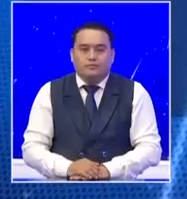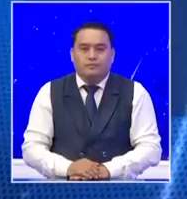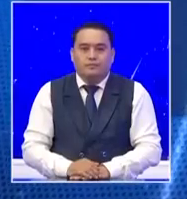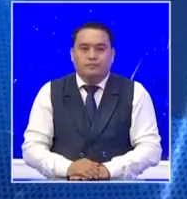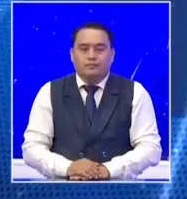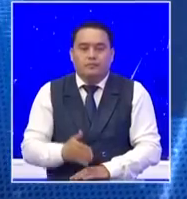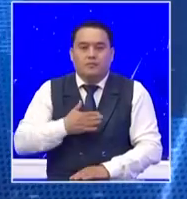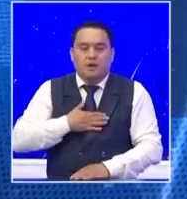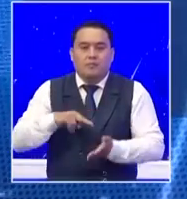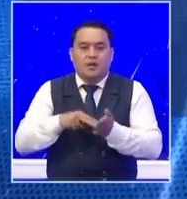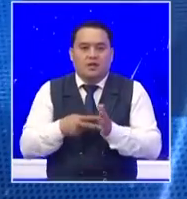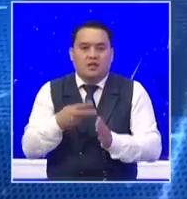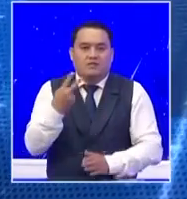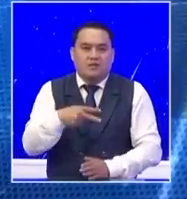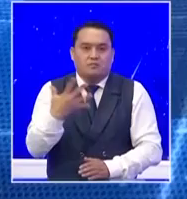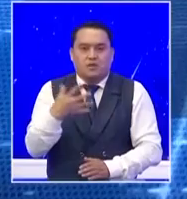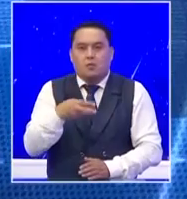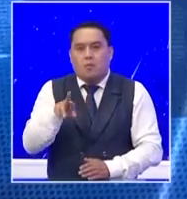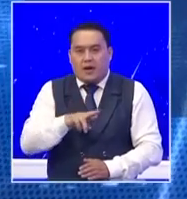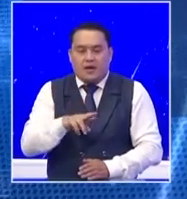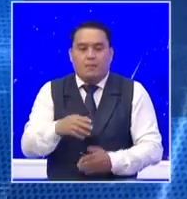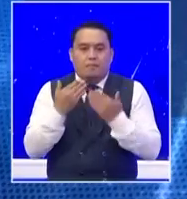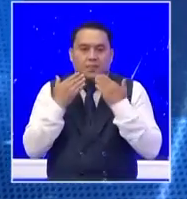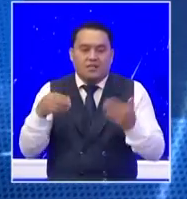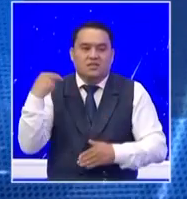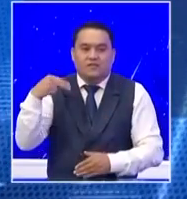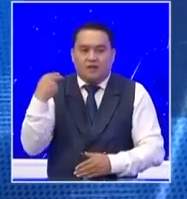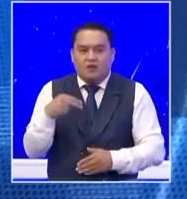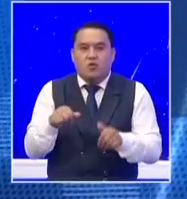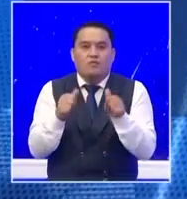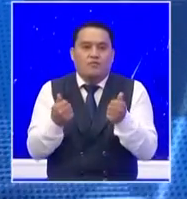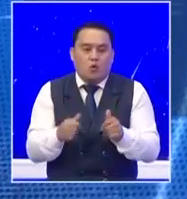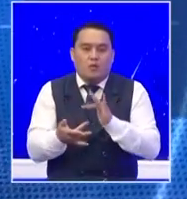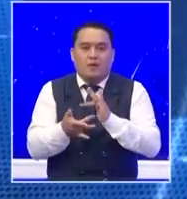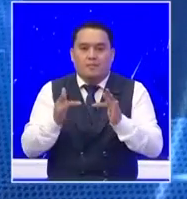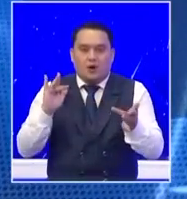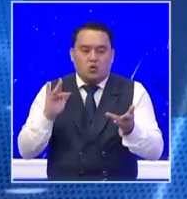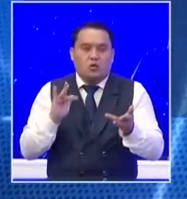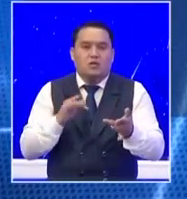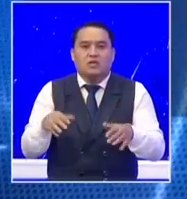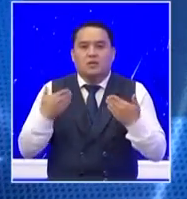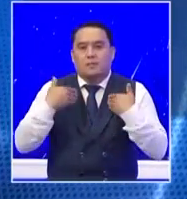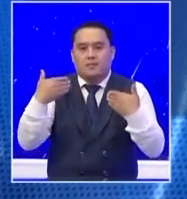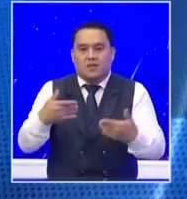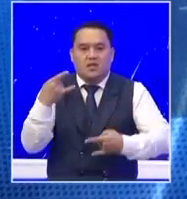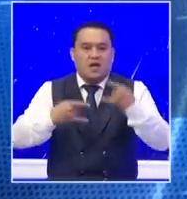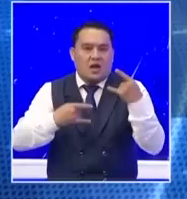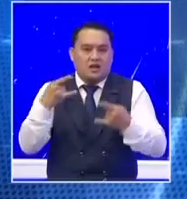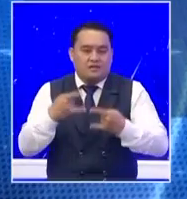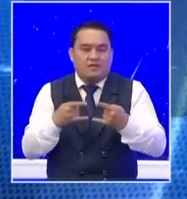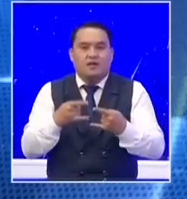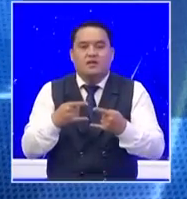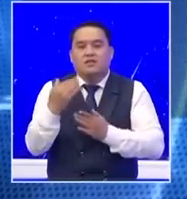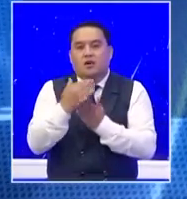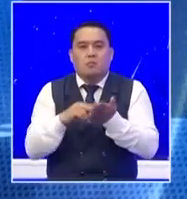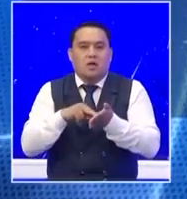Мы планируем 25 мая провести последний звонок в онлайн-формате. Будет мое поздравление на телевидении. Мы сейчас готовим текст. После